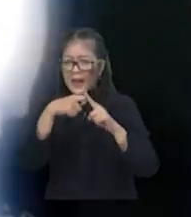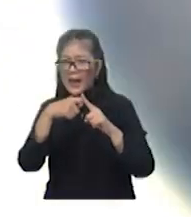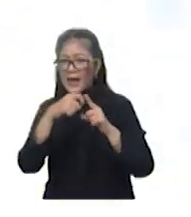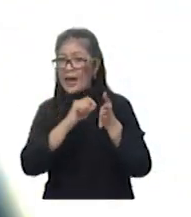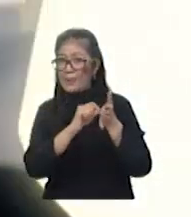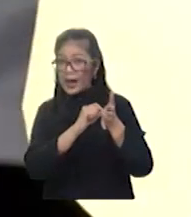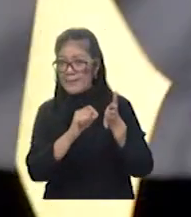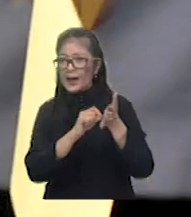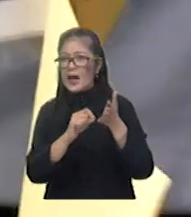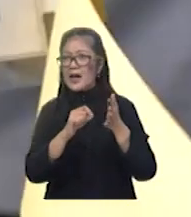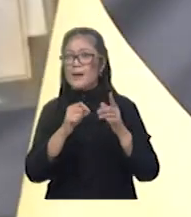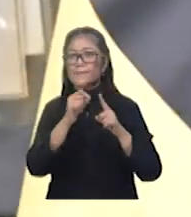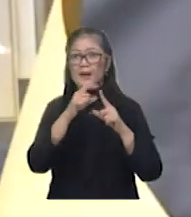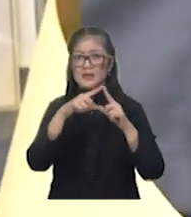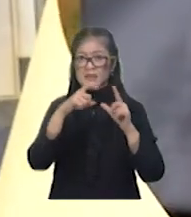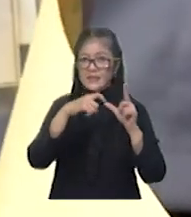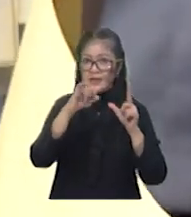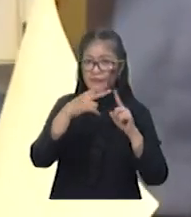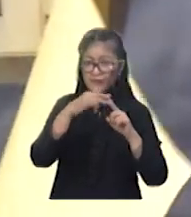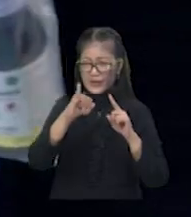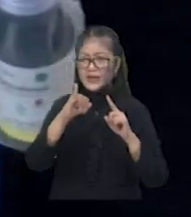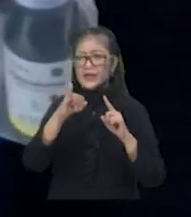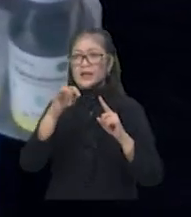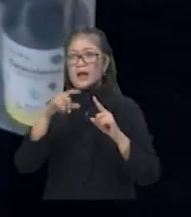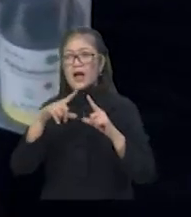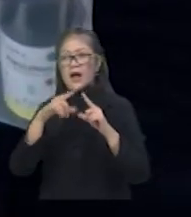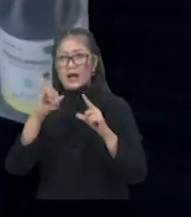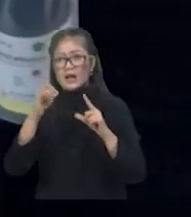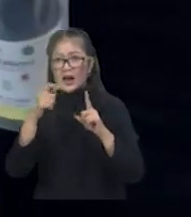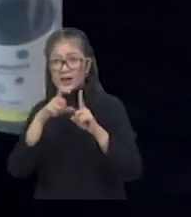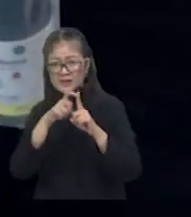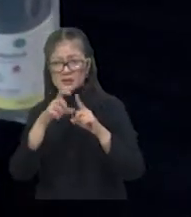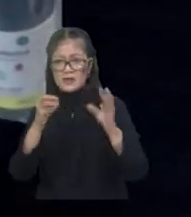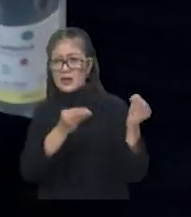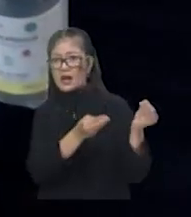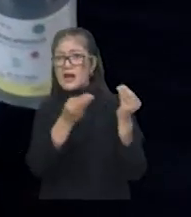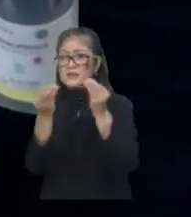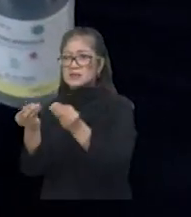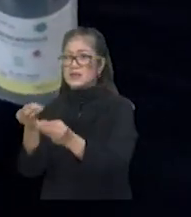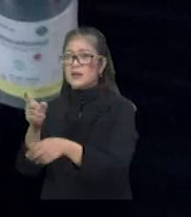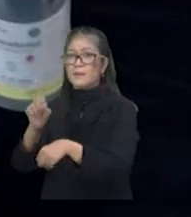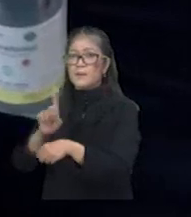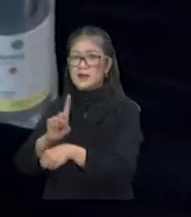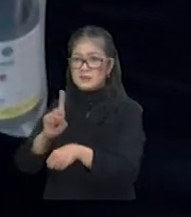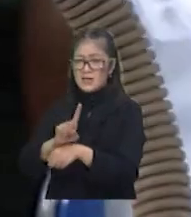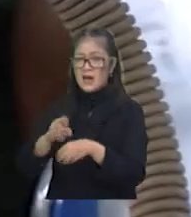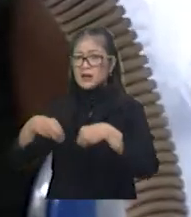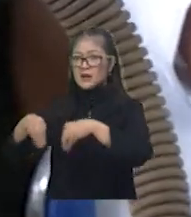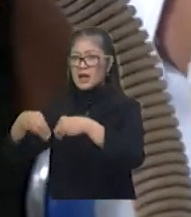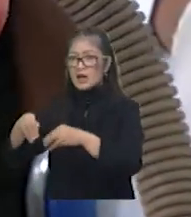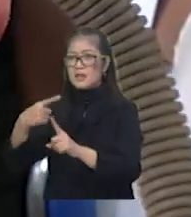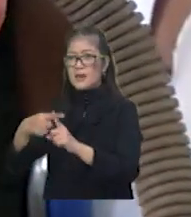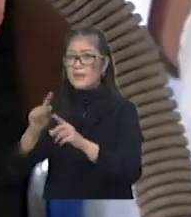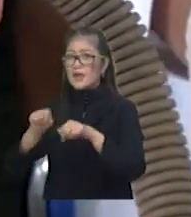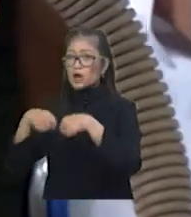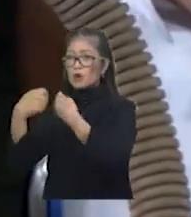Thailand. Polisi akan melengkapi berkas perkara dan mengirimkan ke jaksa penuntut umum serta memberikan rekomendasi perbaikan